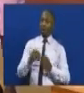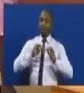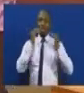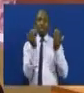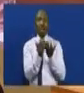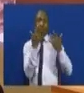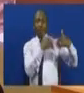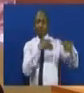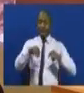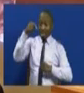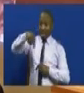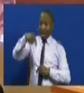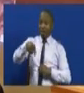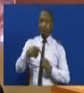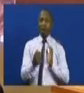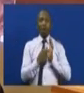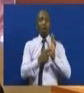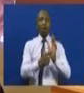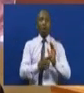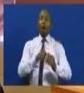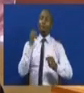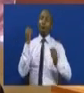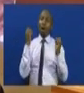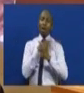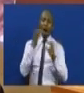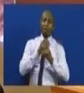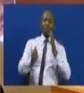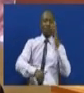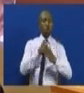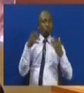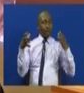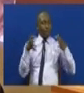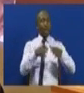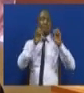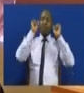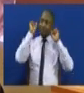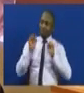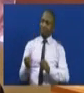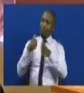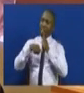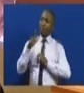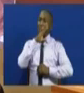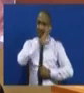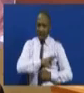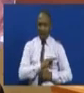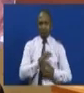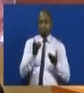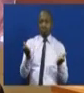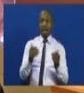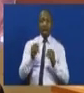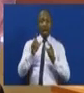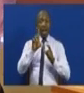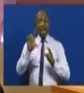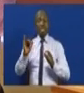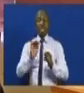hapa nchini Siptanza wameonyesha vidole viongozi wa vilabu kwamba lazima wawalipe mishahara, pamoja kwamba ligi imesimama